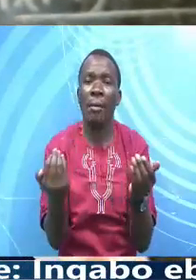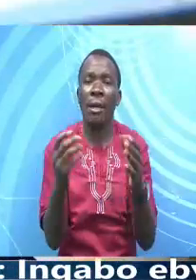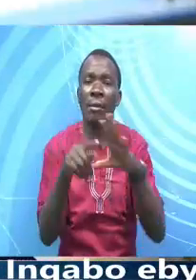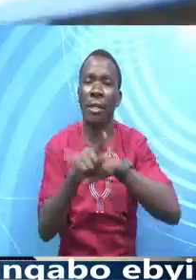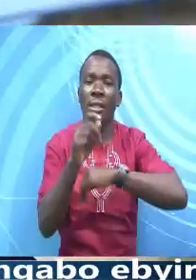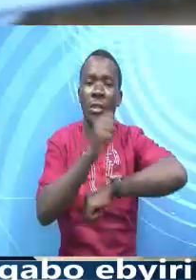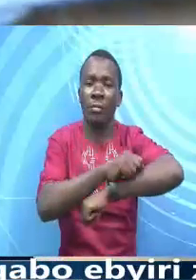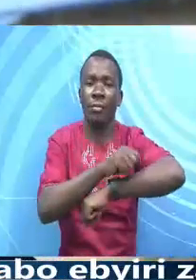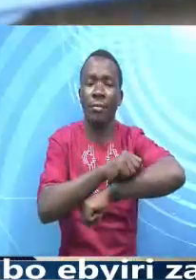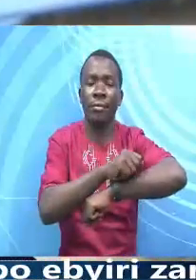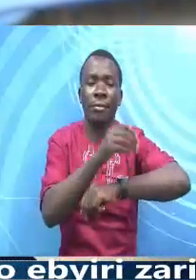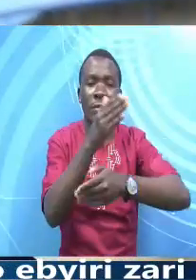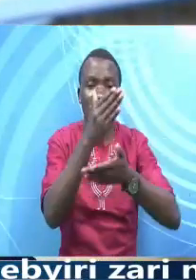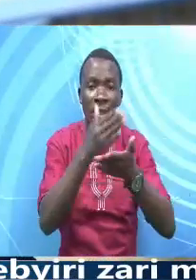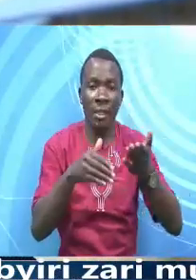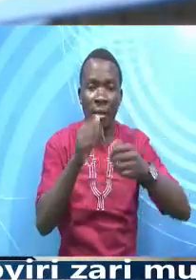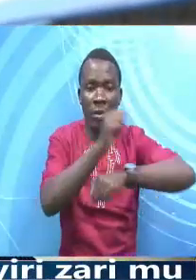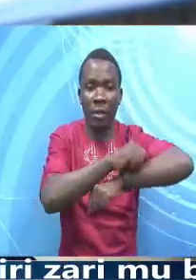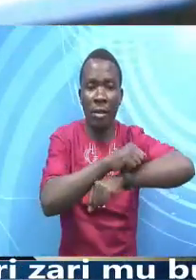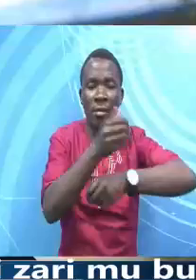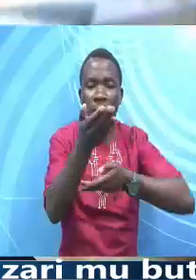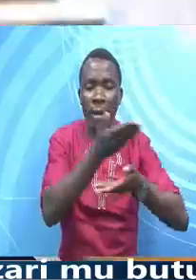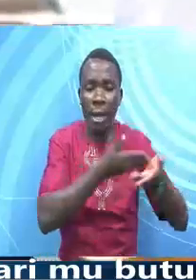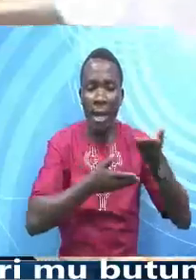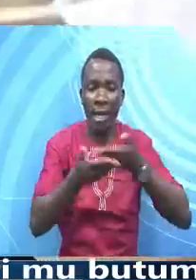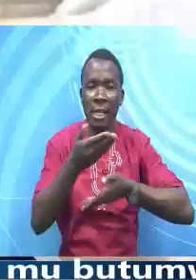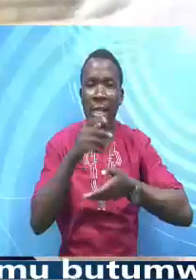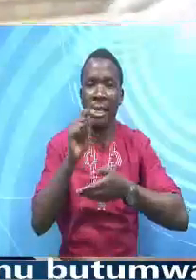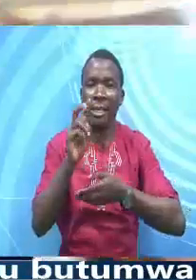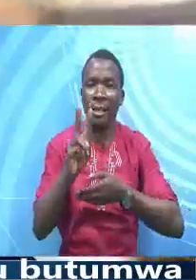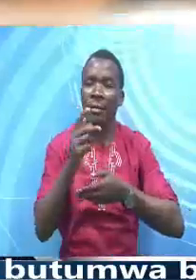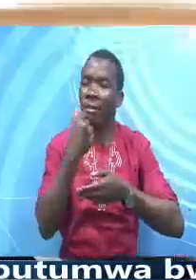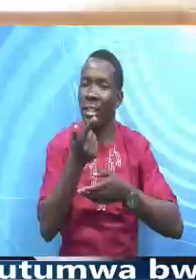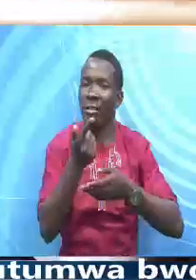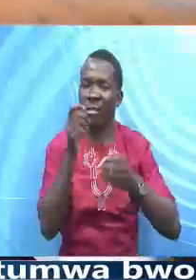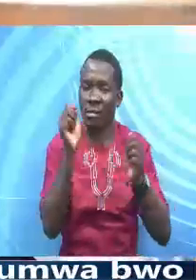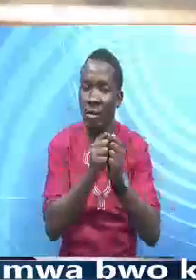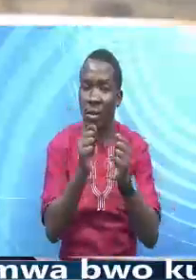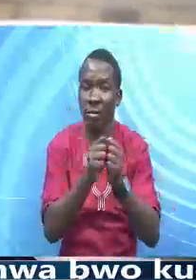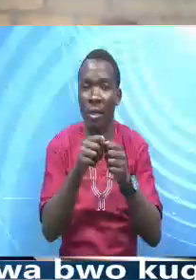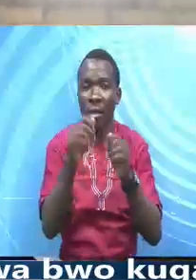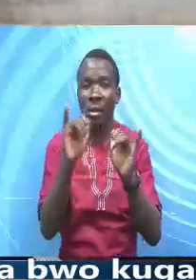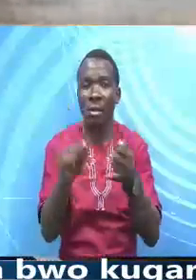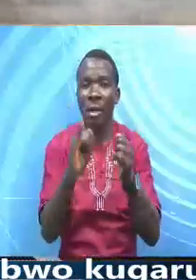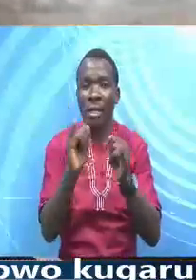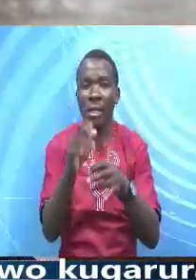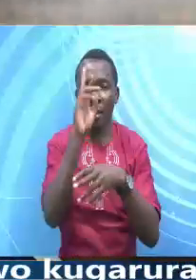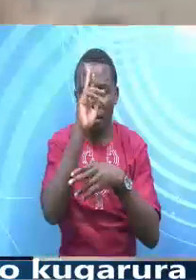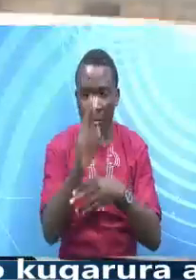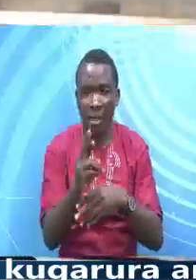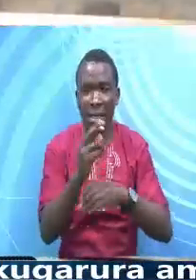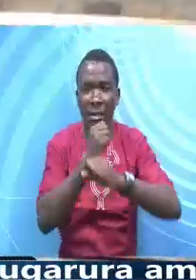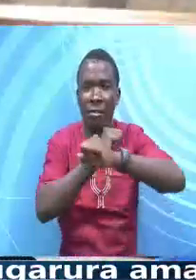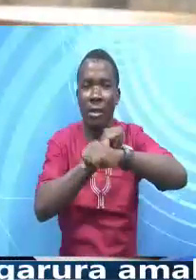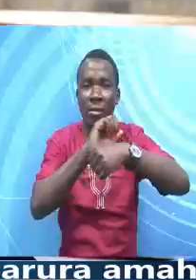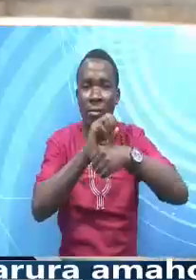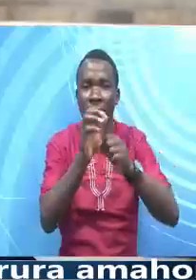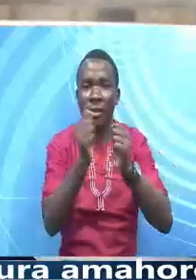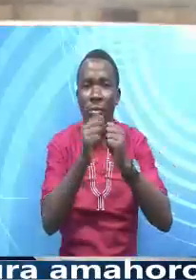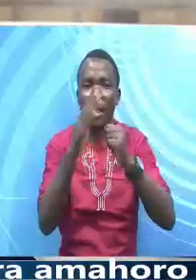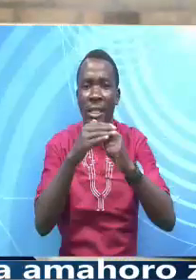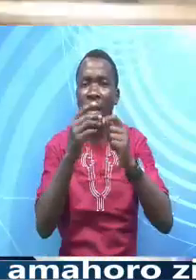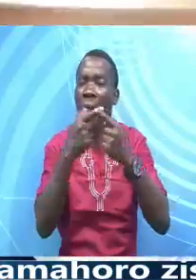bamwe mu banyeshuri bakuri iki kigo bagane na BTN TV batubwiye ko ngo nubwo bitoroshye bagerageza kubahiriza amabwiriza yo kwirinda icyorezo cya COVID-19 ariko ngo bakibangamiye